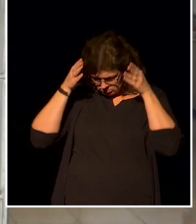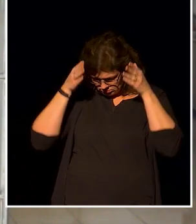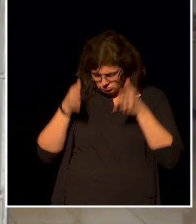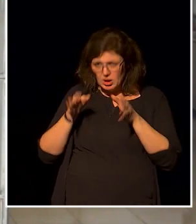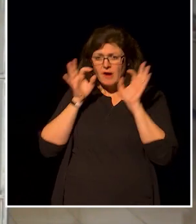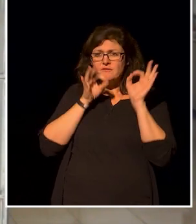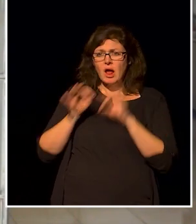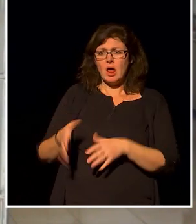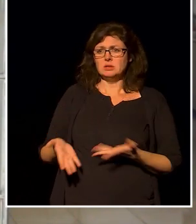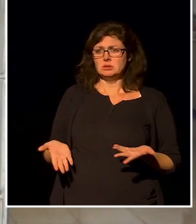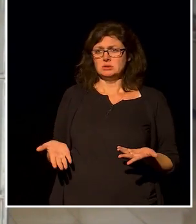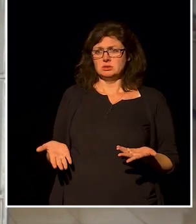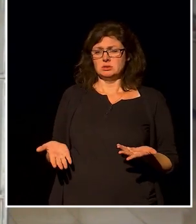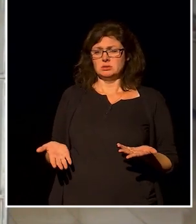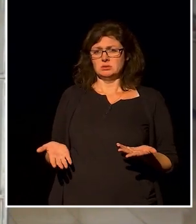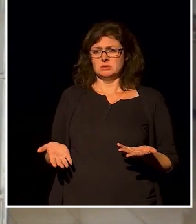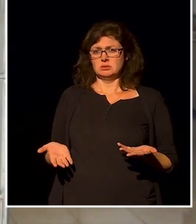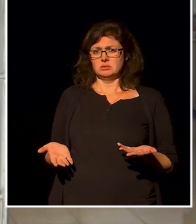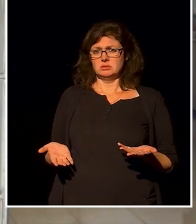deswegen solche